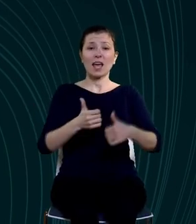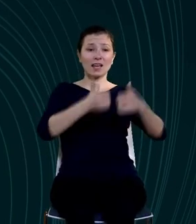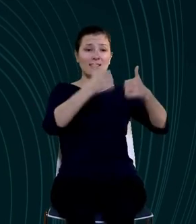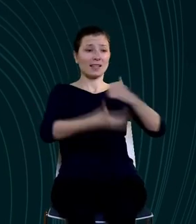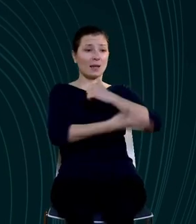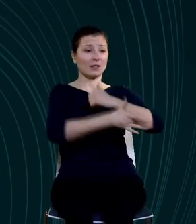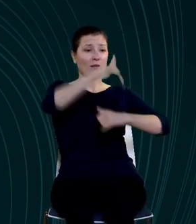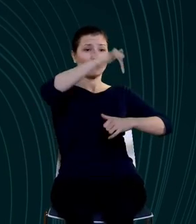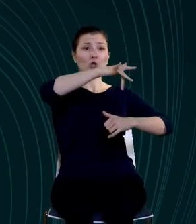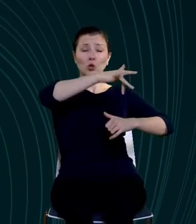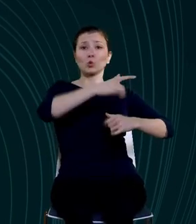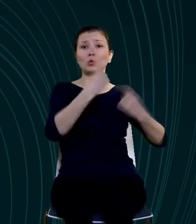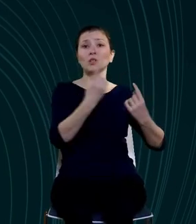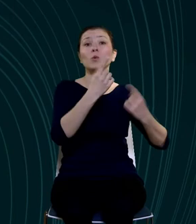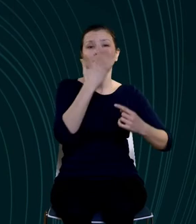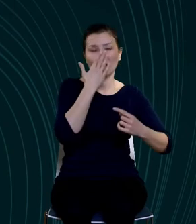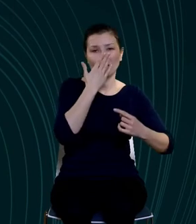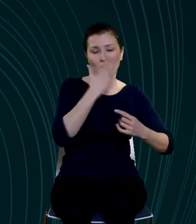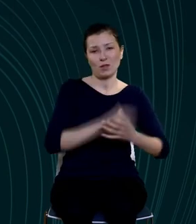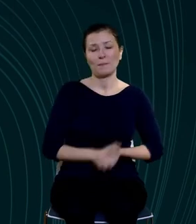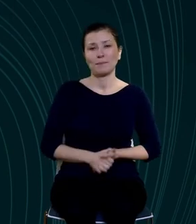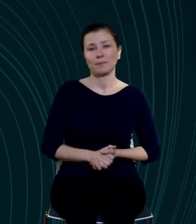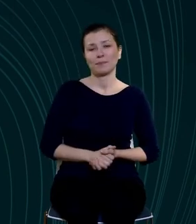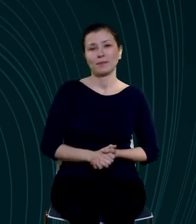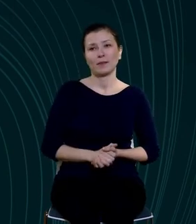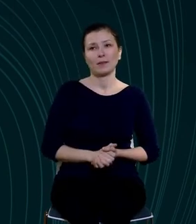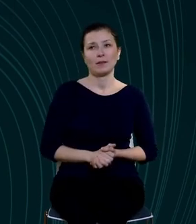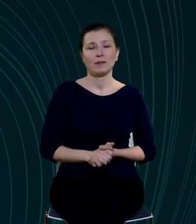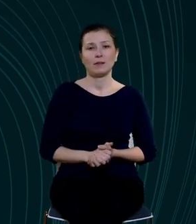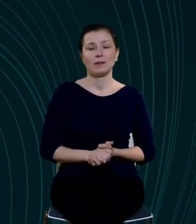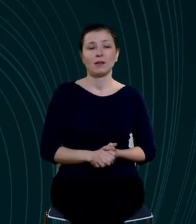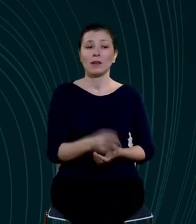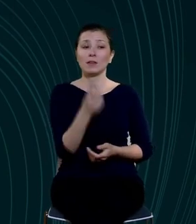stacji bazowej, czy w okolicznych stacjach bazowych. No, widać stąd